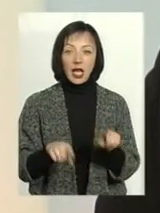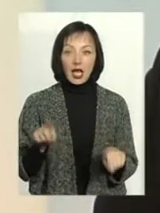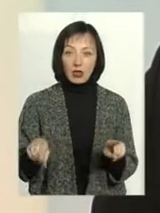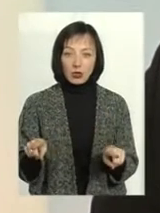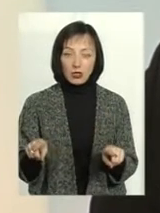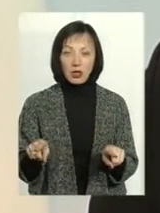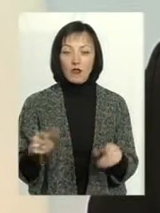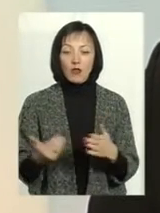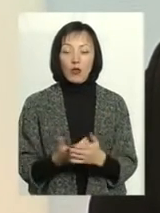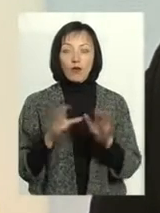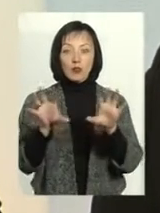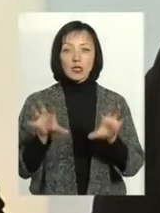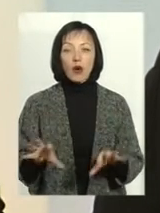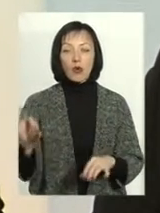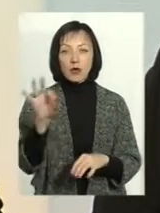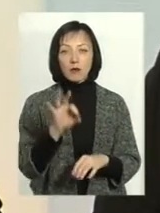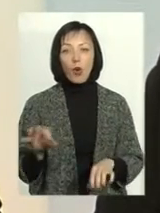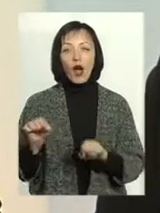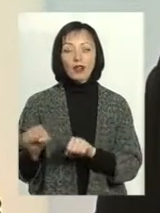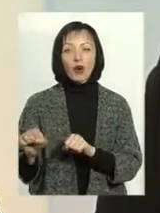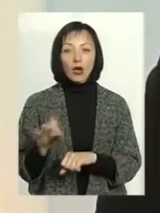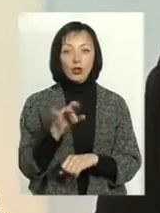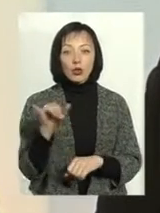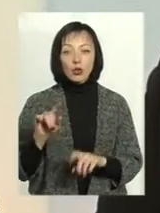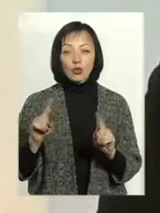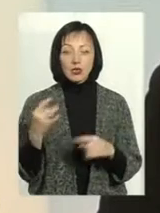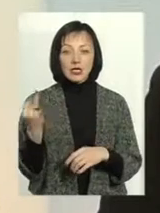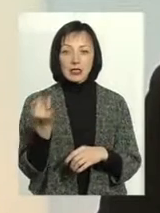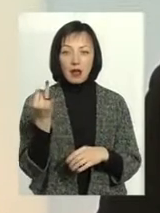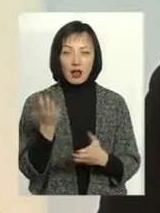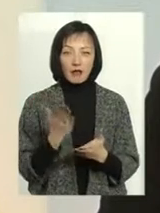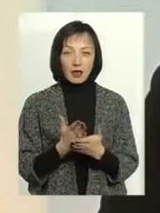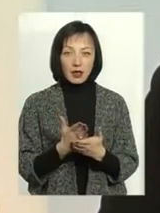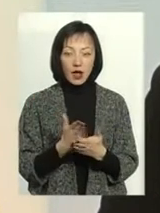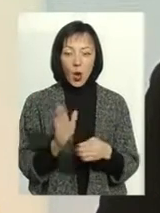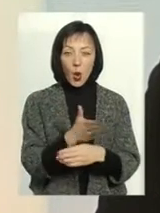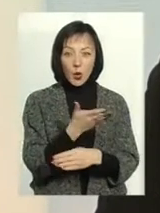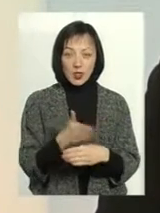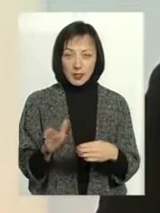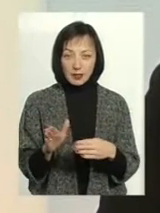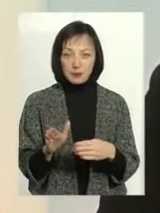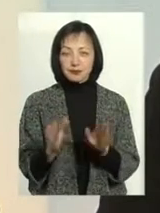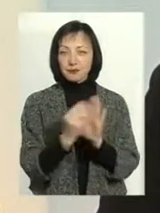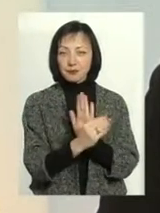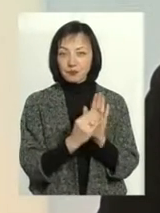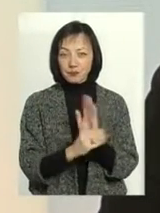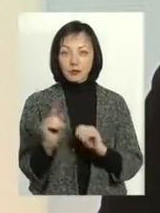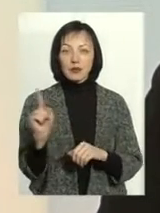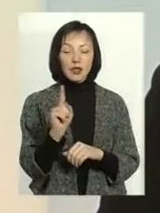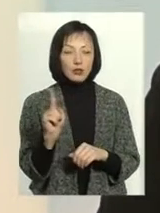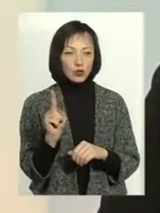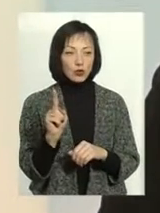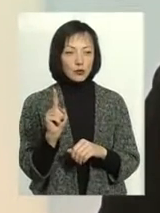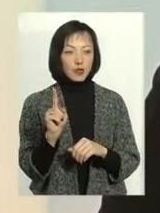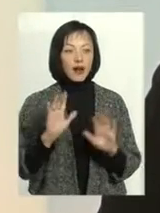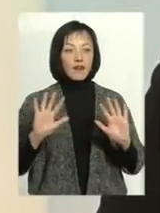до речі, в новому законі про адвокатуру дуже є цікавий розділ, який говорить про те, що в